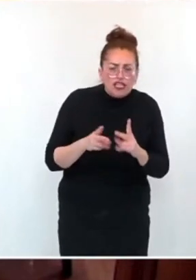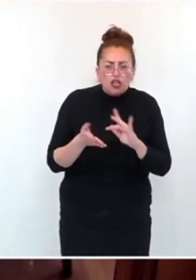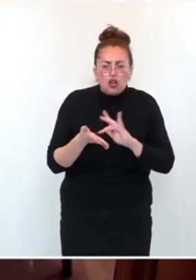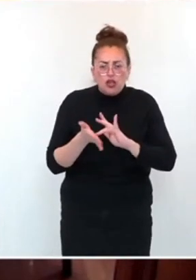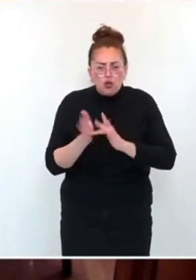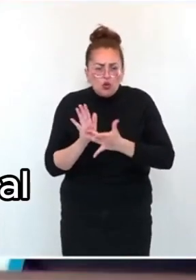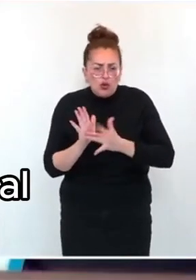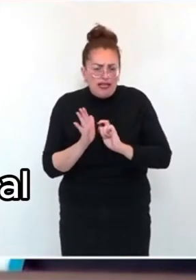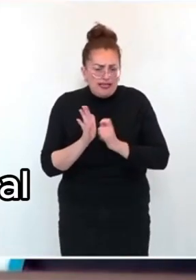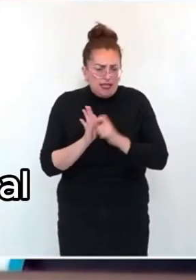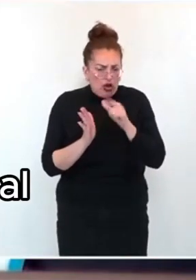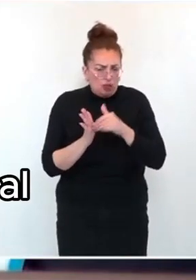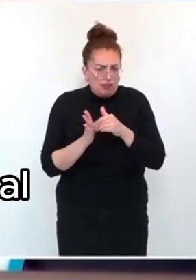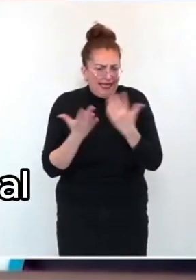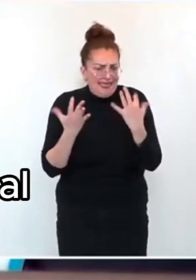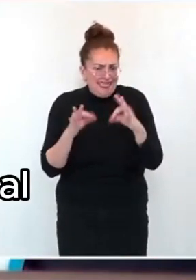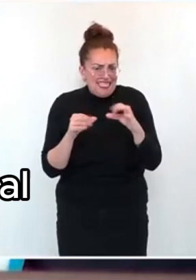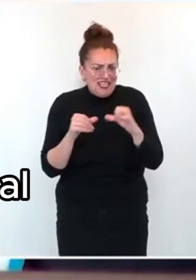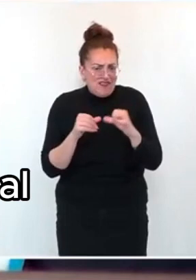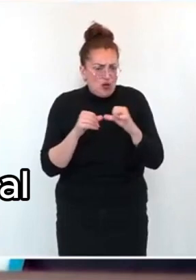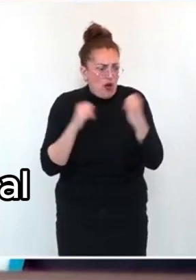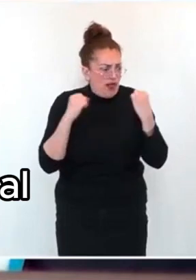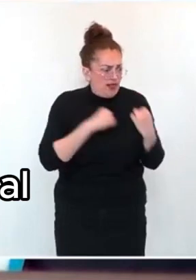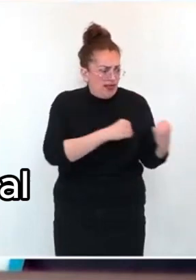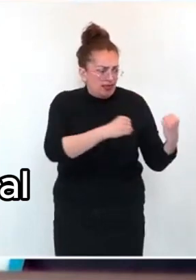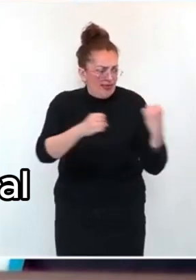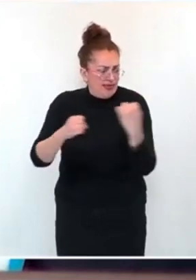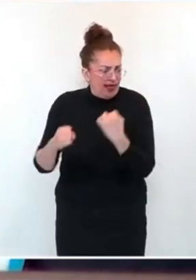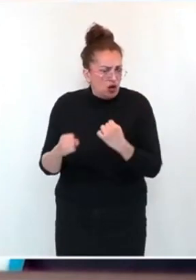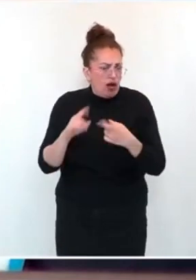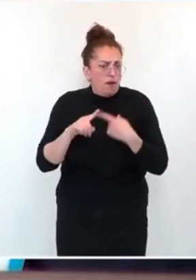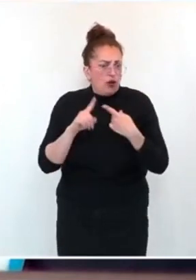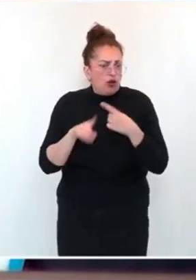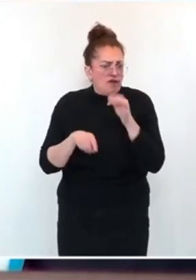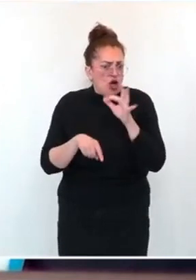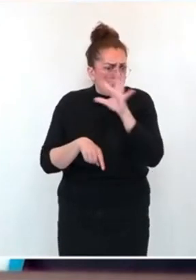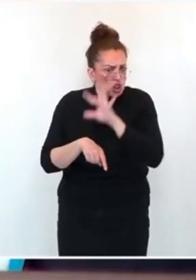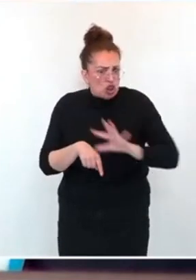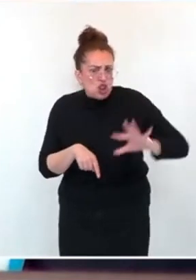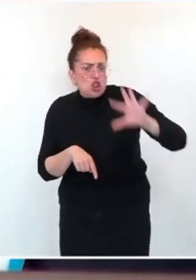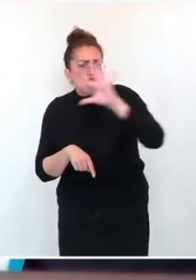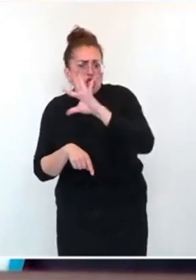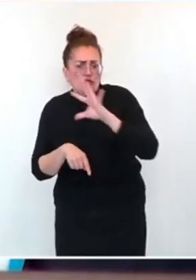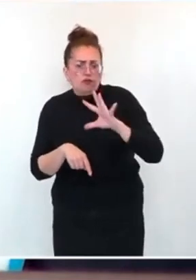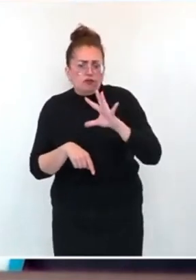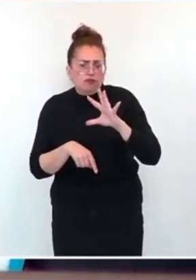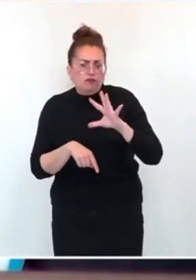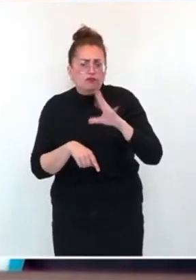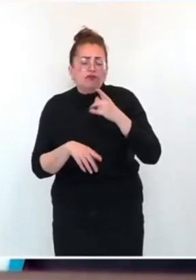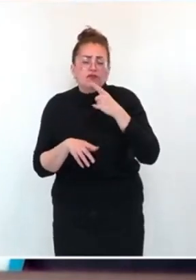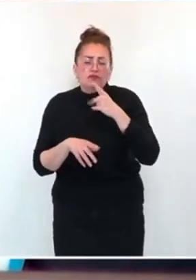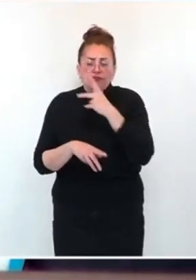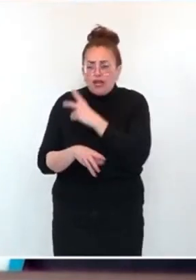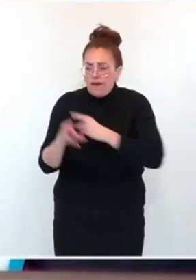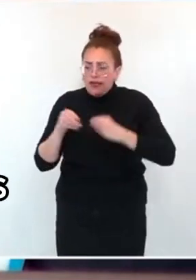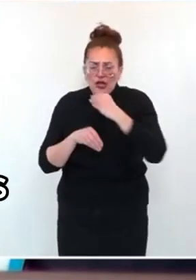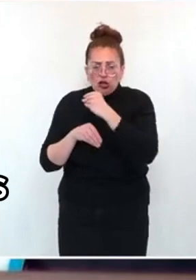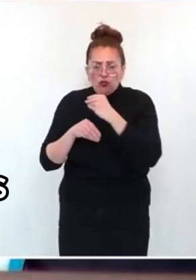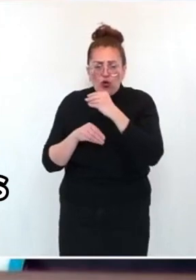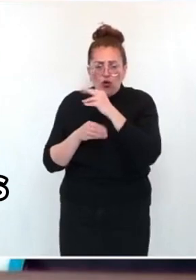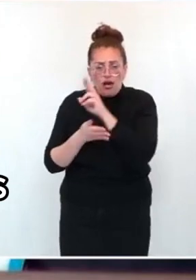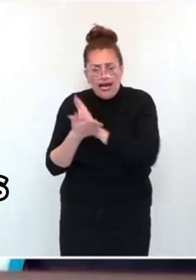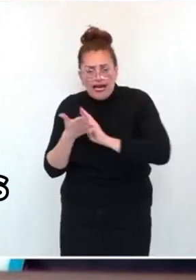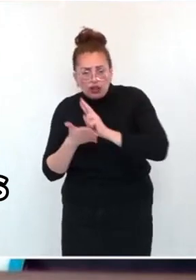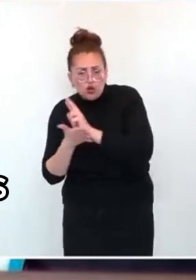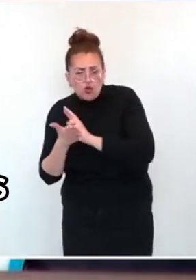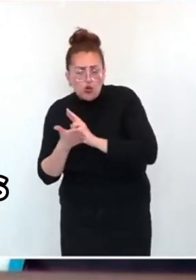2010 qui visait à la configuration d'une opération d'intérêt national portée par l'établissement public d'aménagement Euratlantique. C'était et c'est toujours